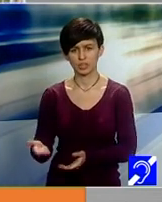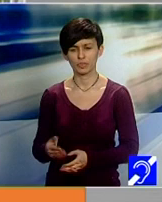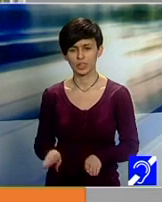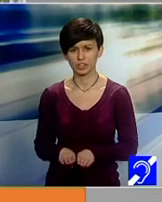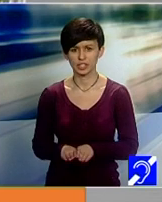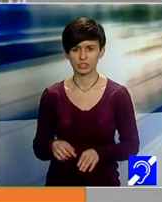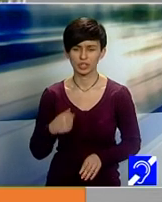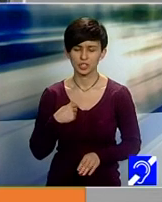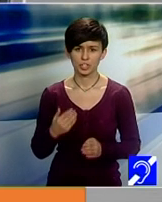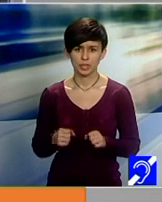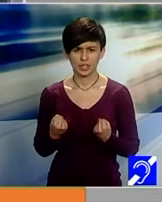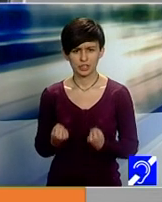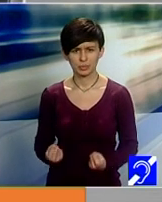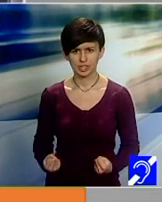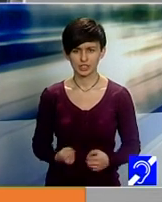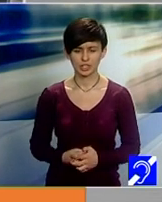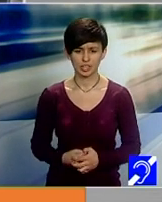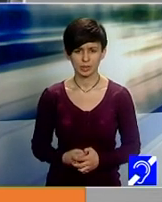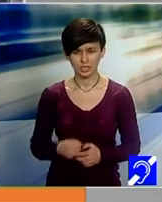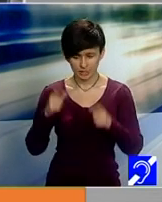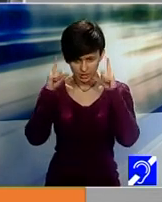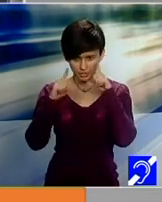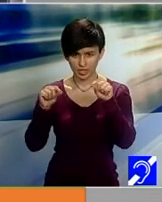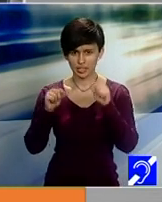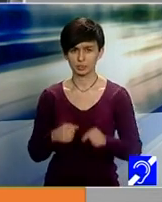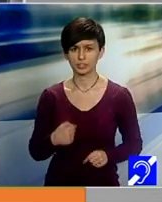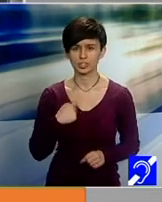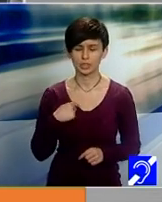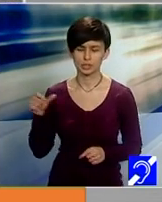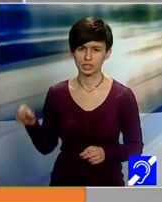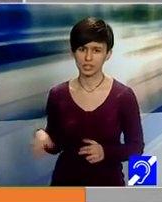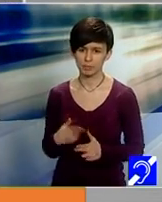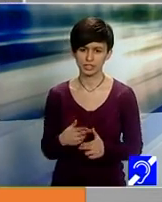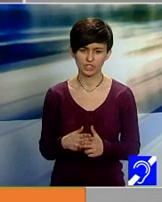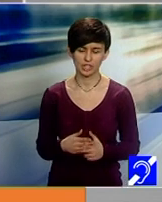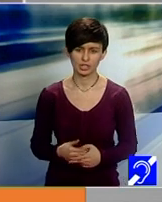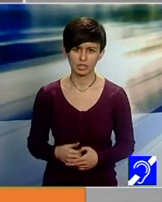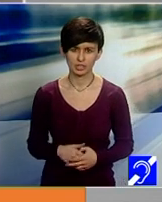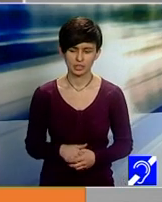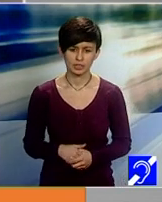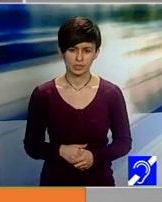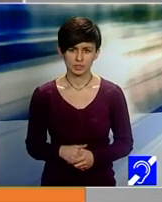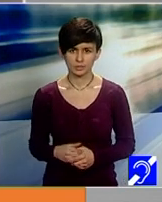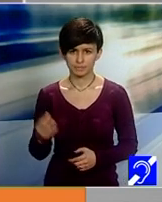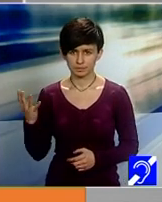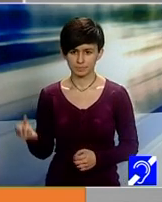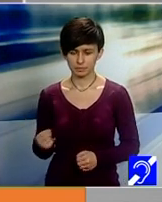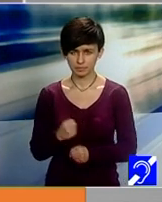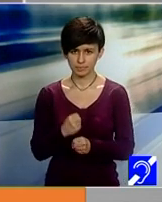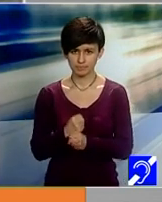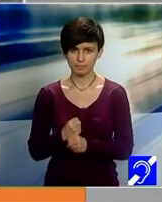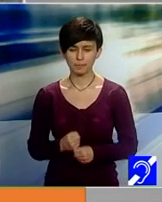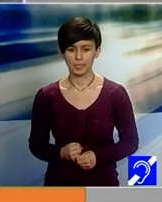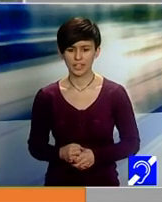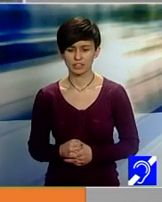greu să-mi dau un răspuns mie, că și eu sunt pacient și sunt în aceeași situație, ce vom face și cu ce ne vom trata. La ora